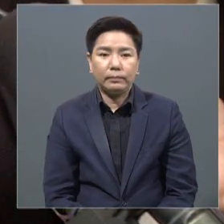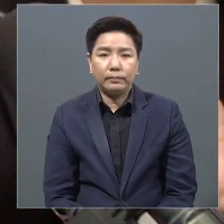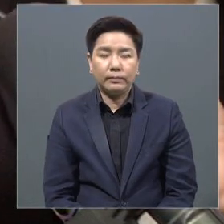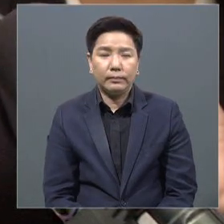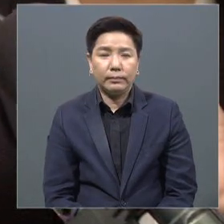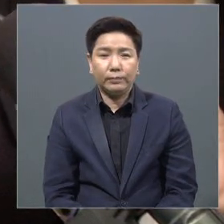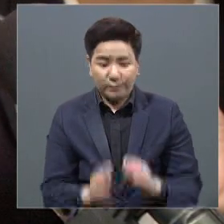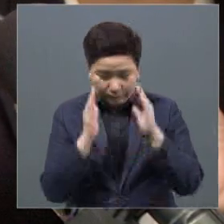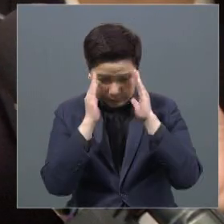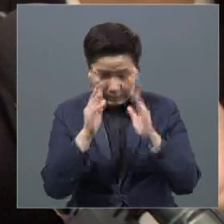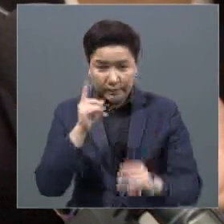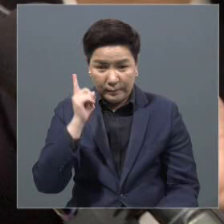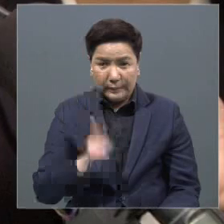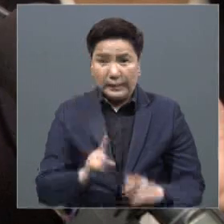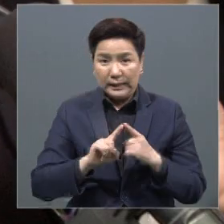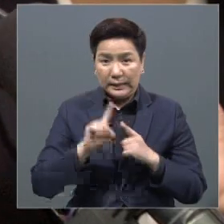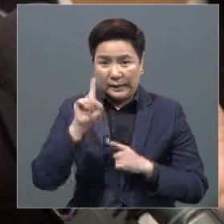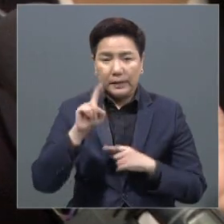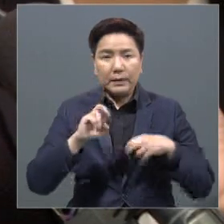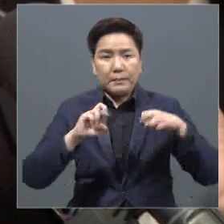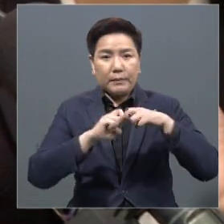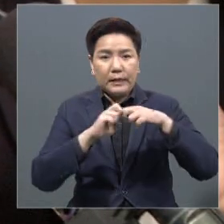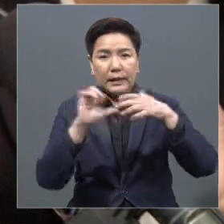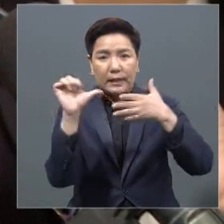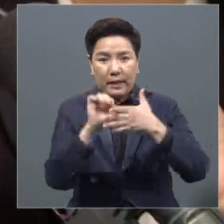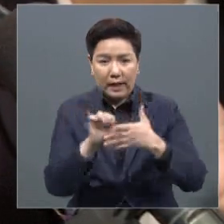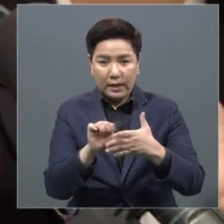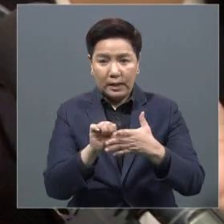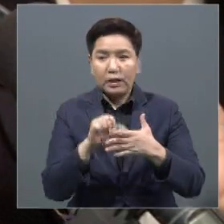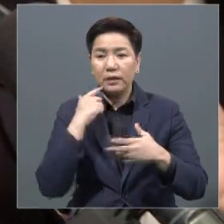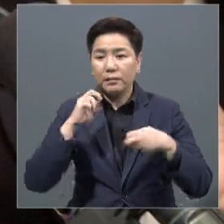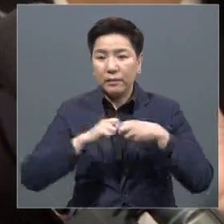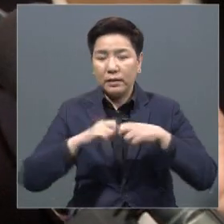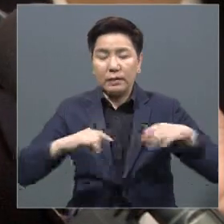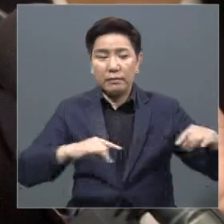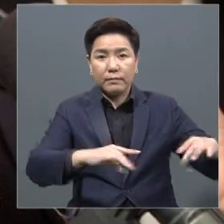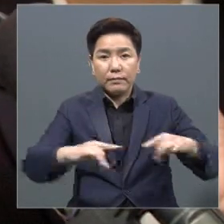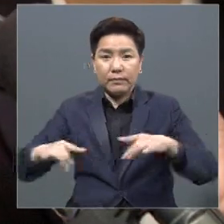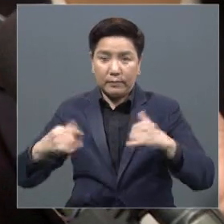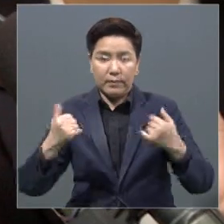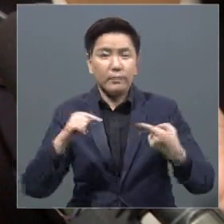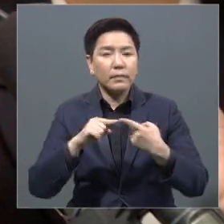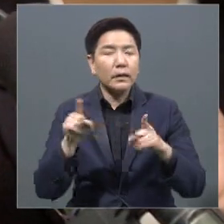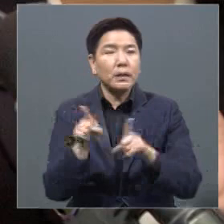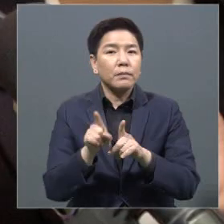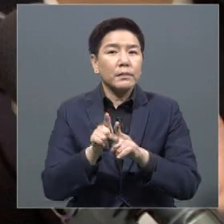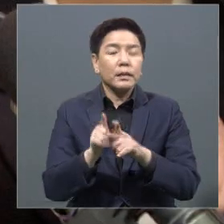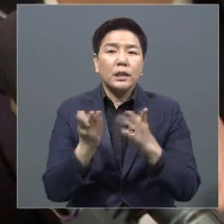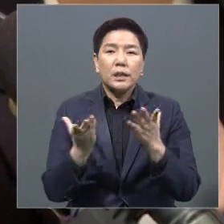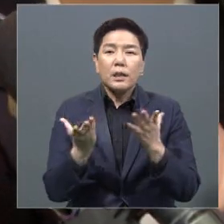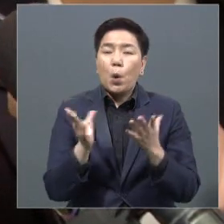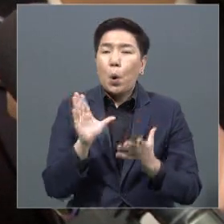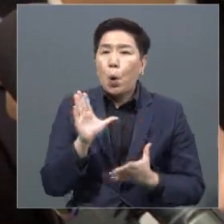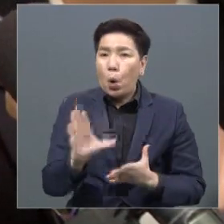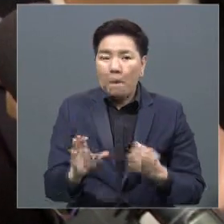ความตั้งใจเลยนะครับก็คือ1ก็คือต้องเข้าไปแก้ปัญหาแล้วก็ลดความขัดแย้งในส่วนของ